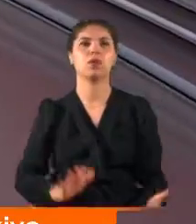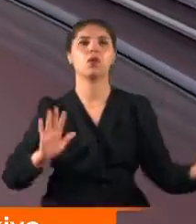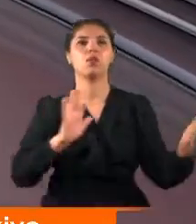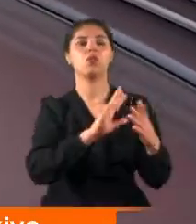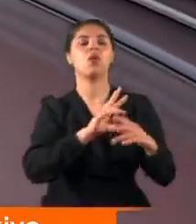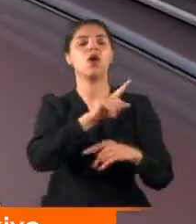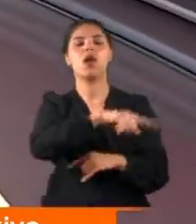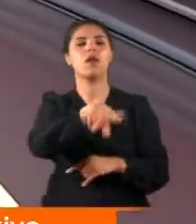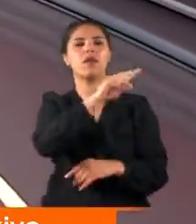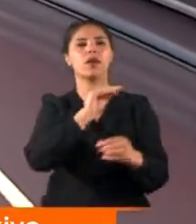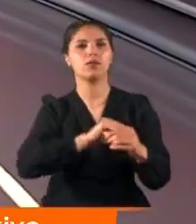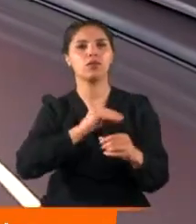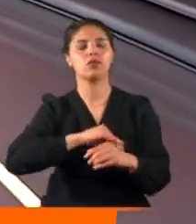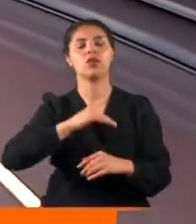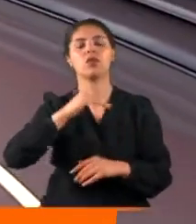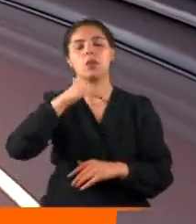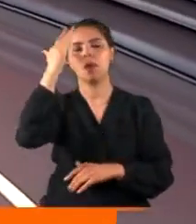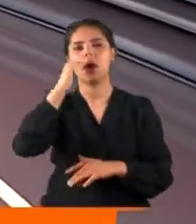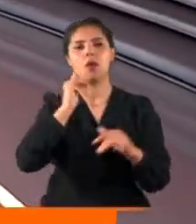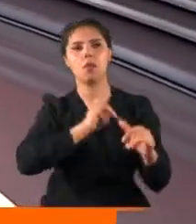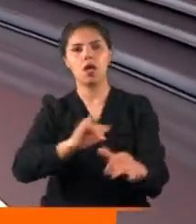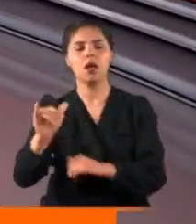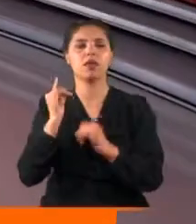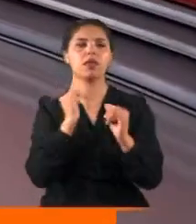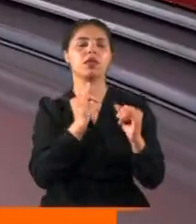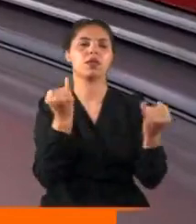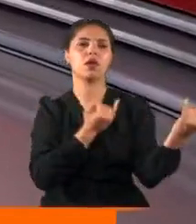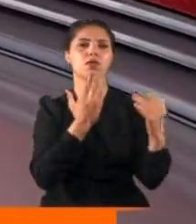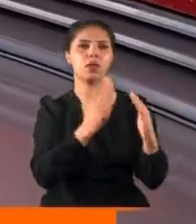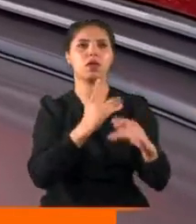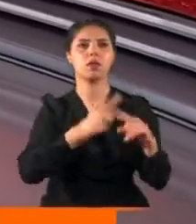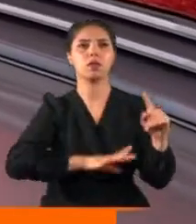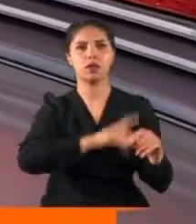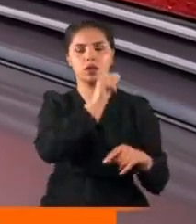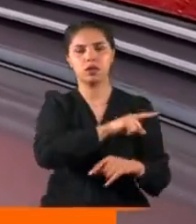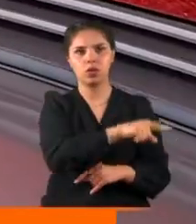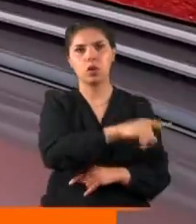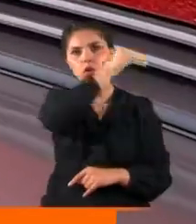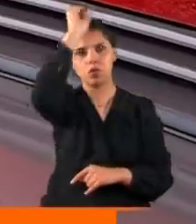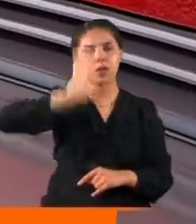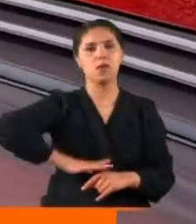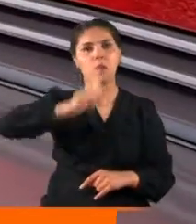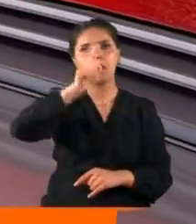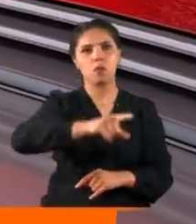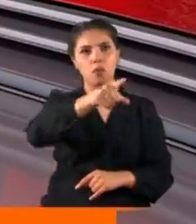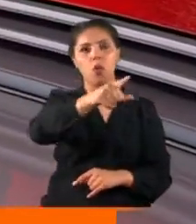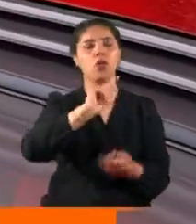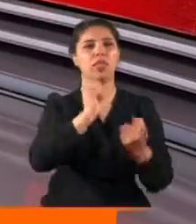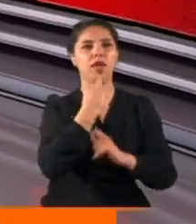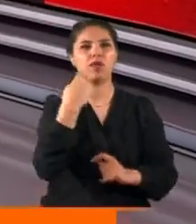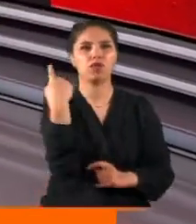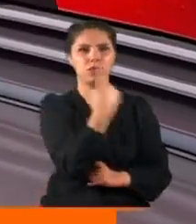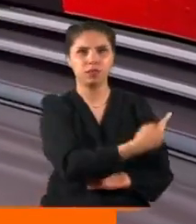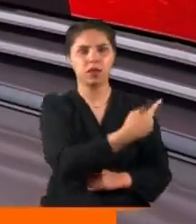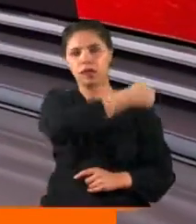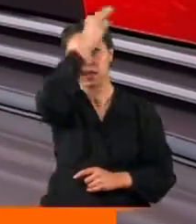muhalefet cephesi Sular Bayram'da da durulmadı. CHP Genel Başkanı Kemal Kılıçdaroğlu İstanbul Büyükşehir Belediye Başkanı Ekrem İmamoğlu'nun değişim çağrısına